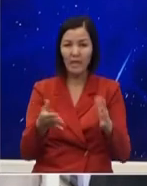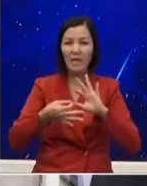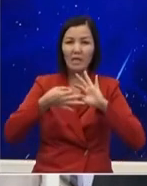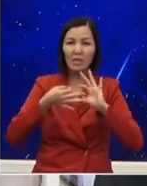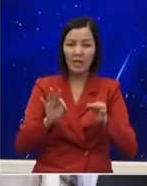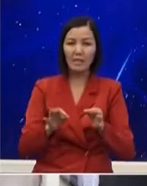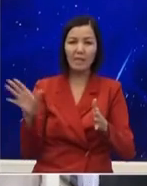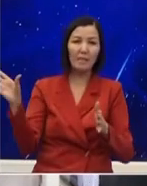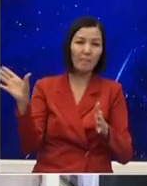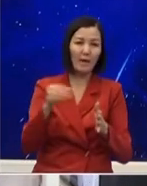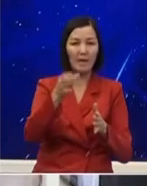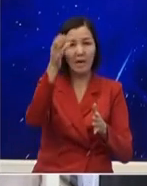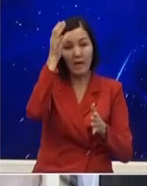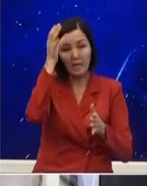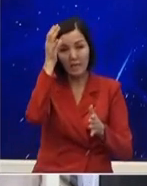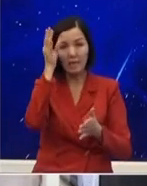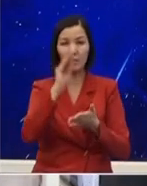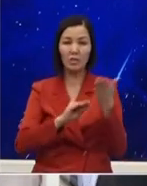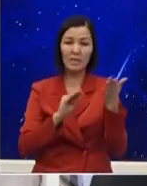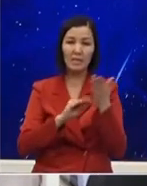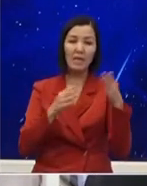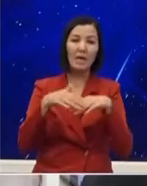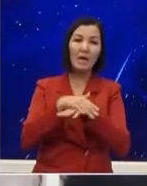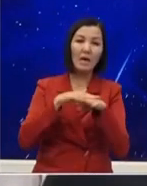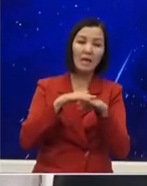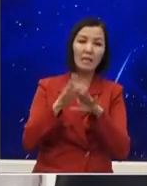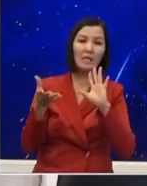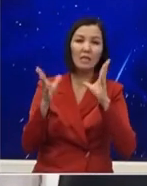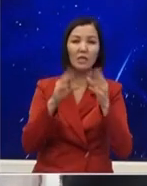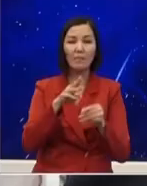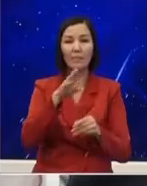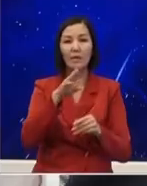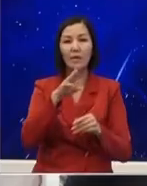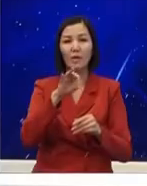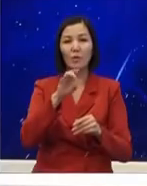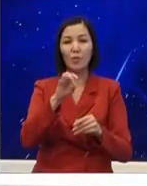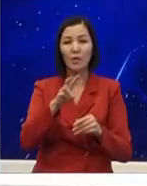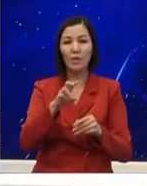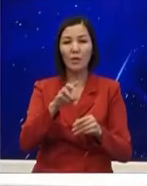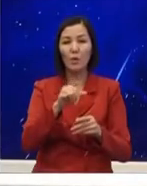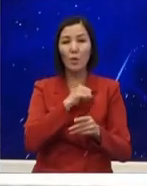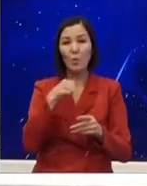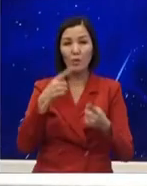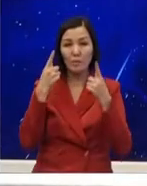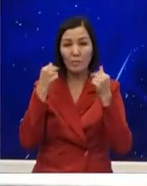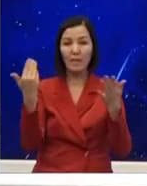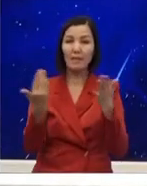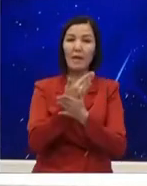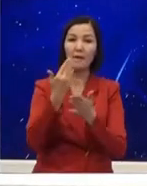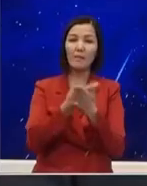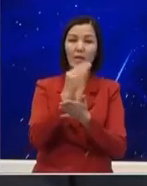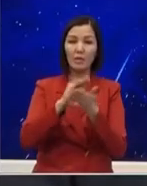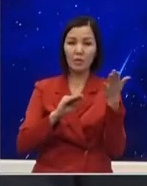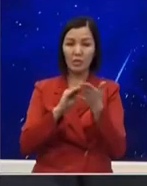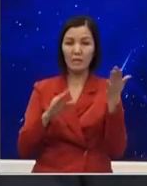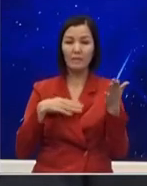жақтылығы, оның ақылдылығы, оның халқына қараған жалпы Тезек Төреге үлкен өзім білетін әңгімелерде шол жасап шықтым.